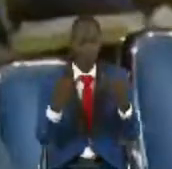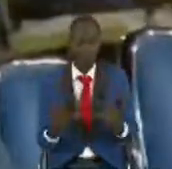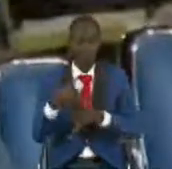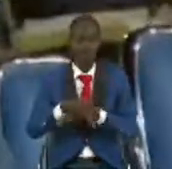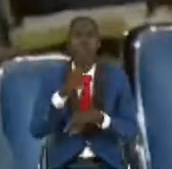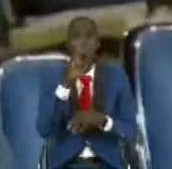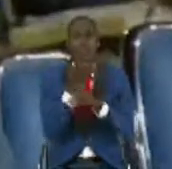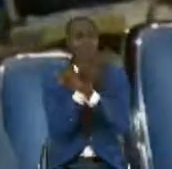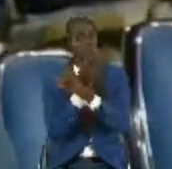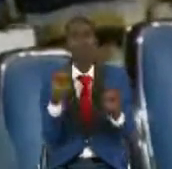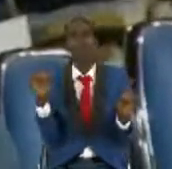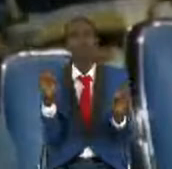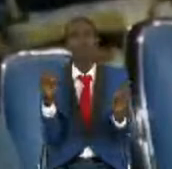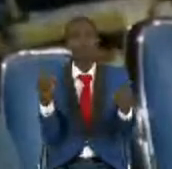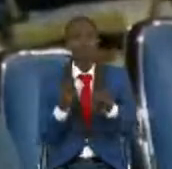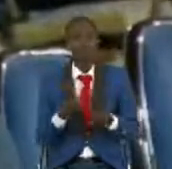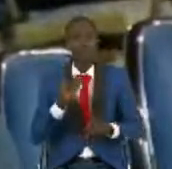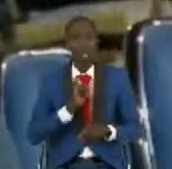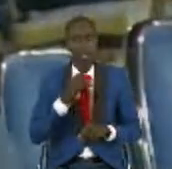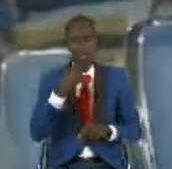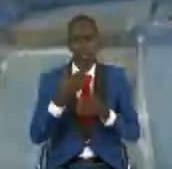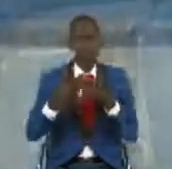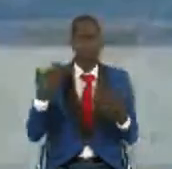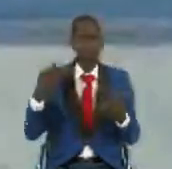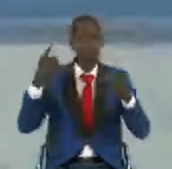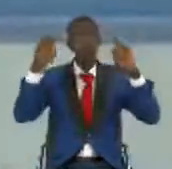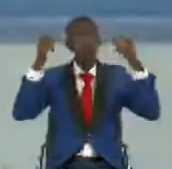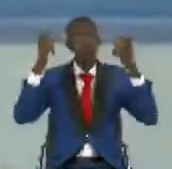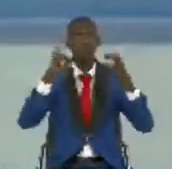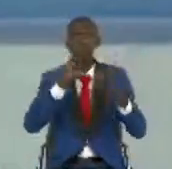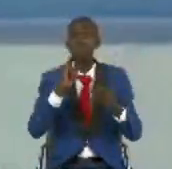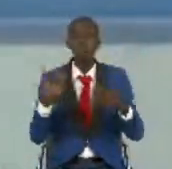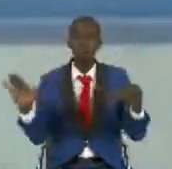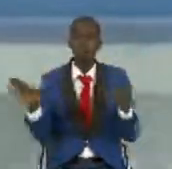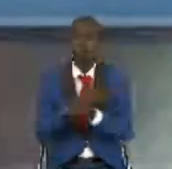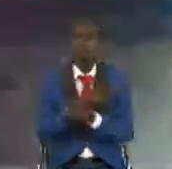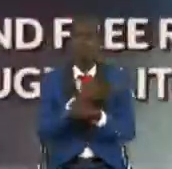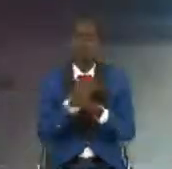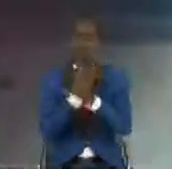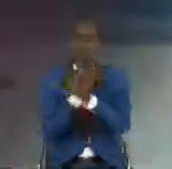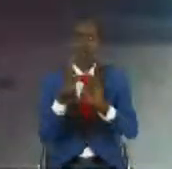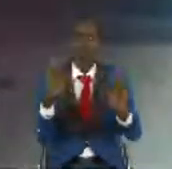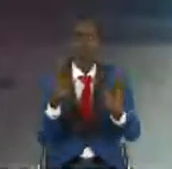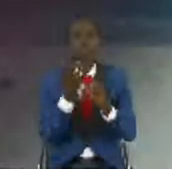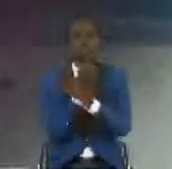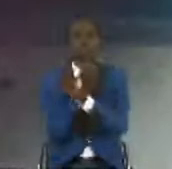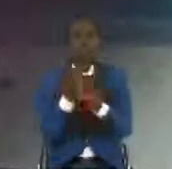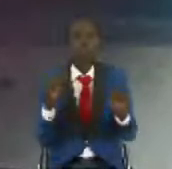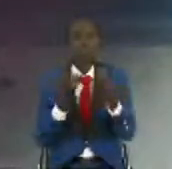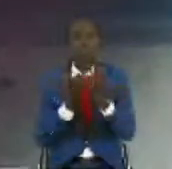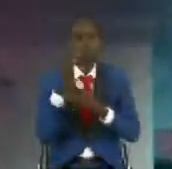libéré. C'est pourquoi nous parlons de la pleine rédemption gratuite par la foi en